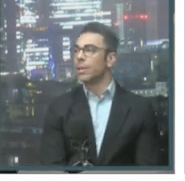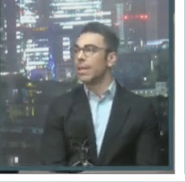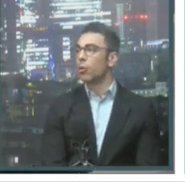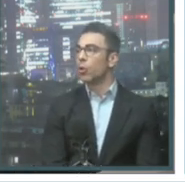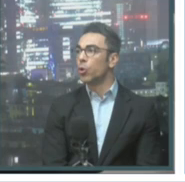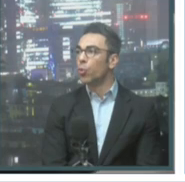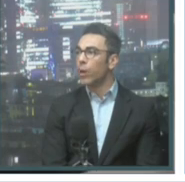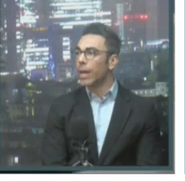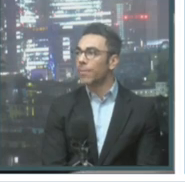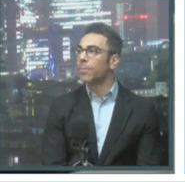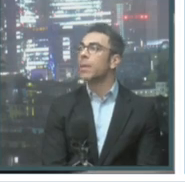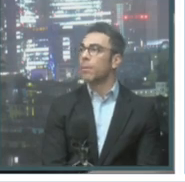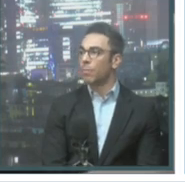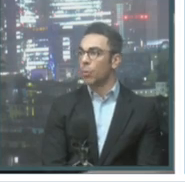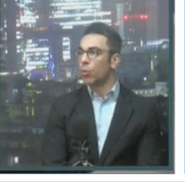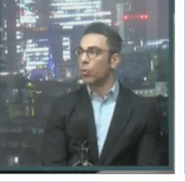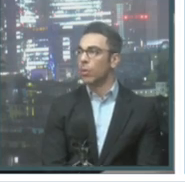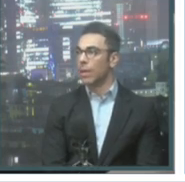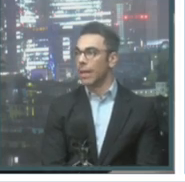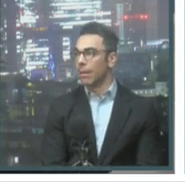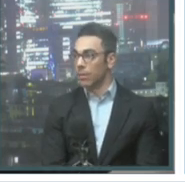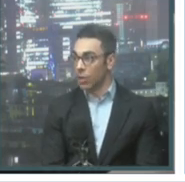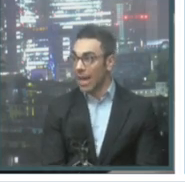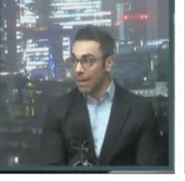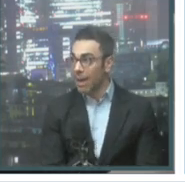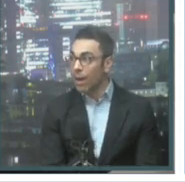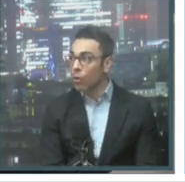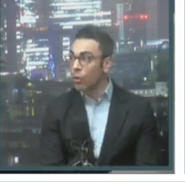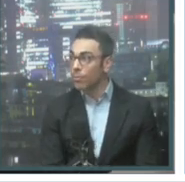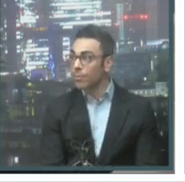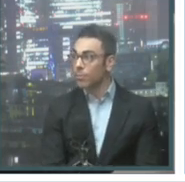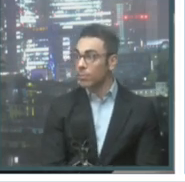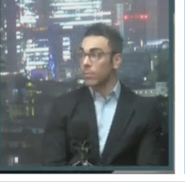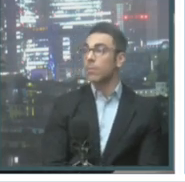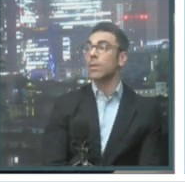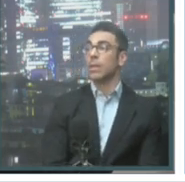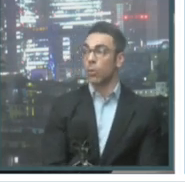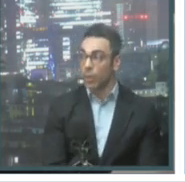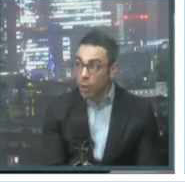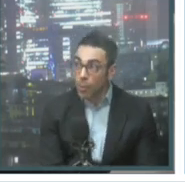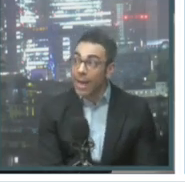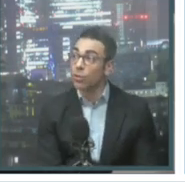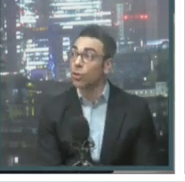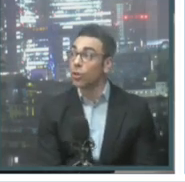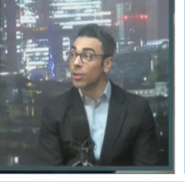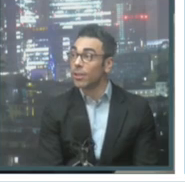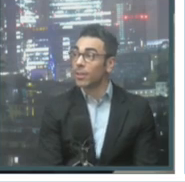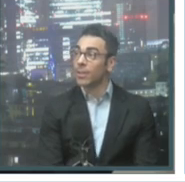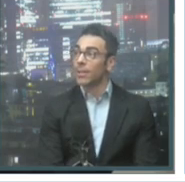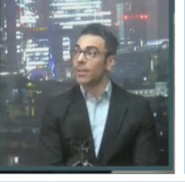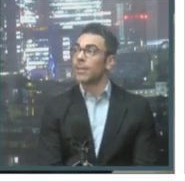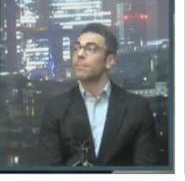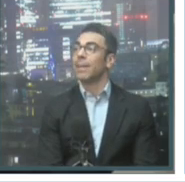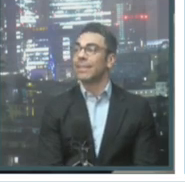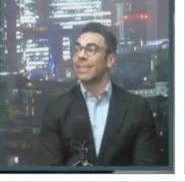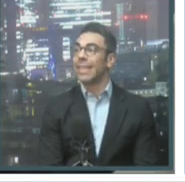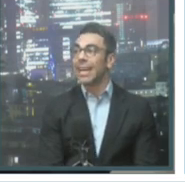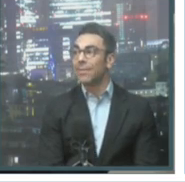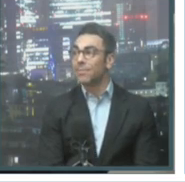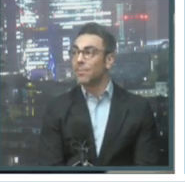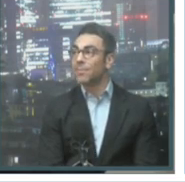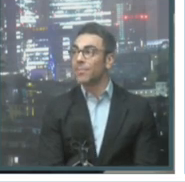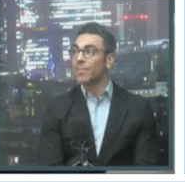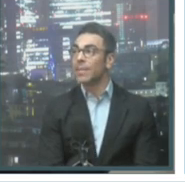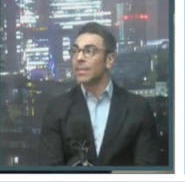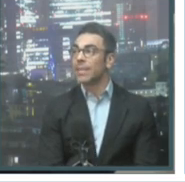quindi siamo noi due più c'è anche mauro quindi roberto mattia